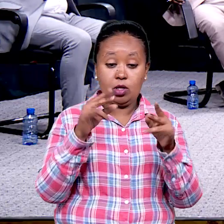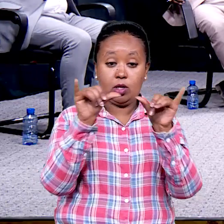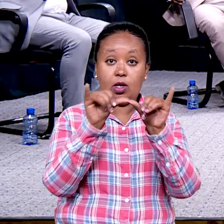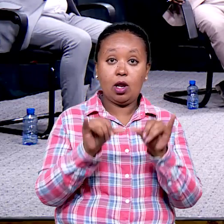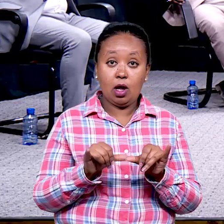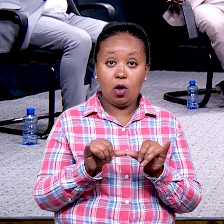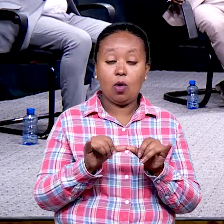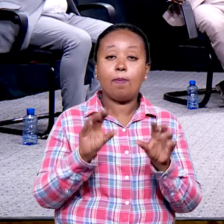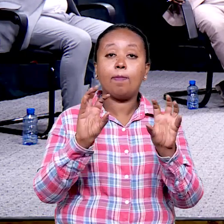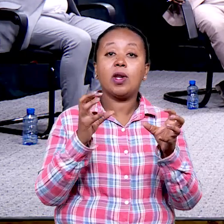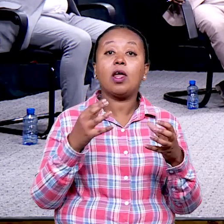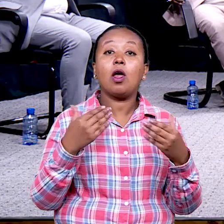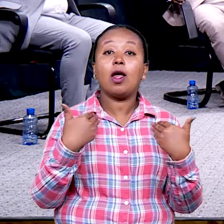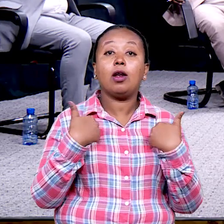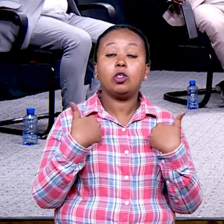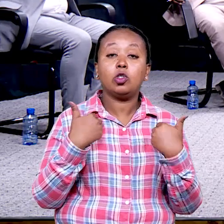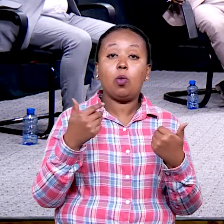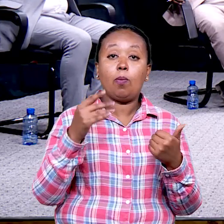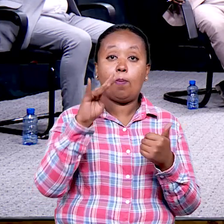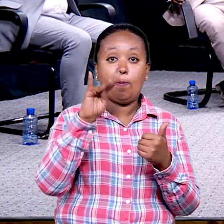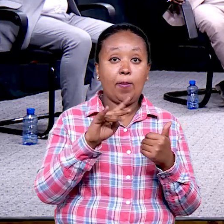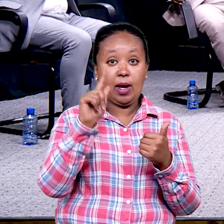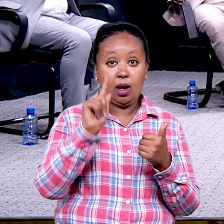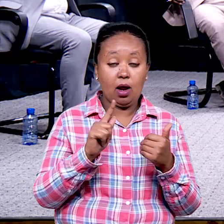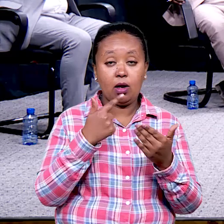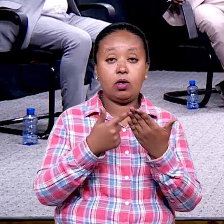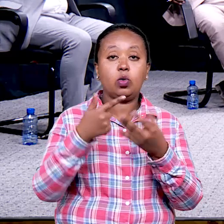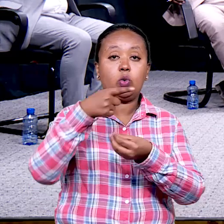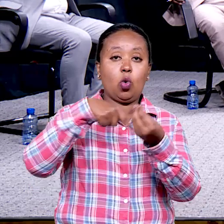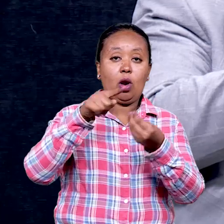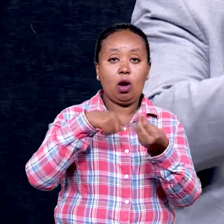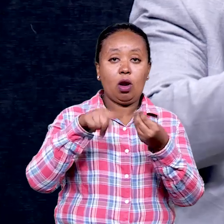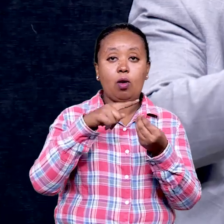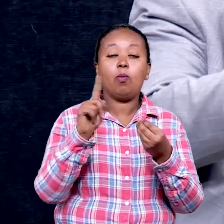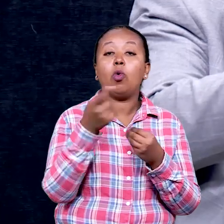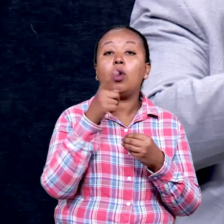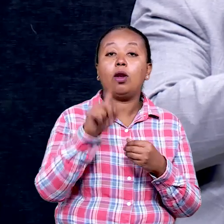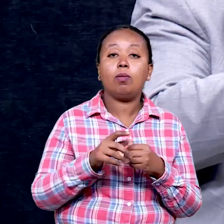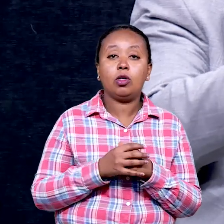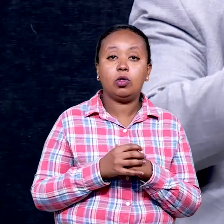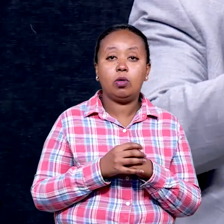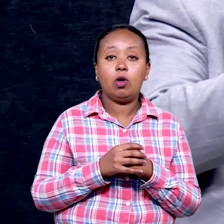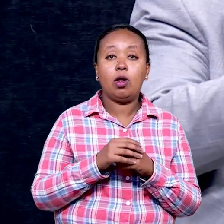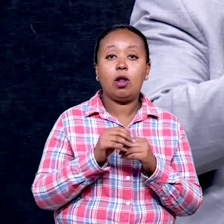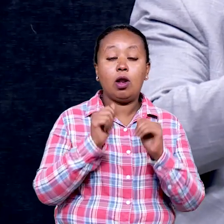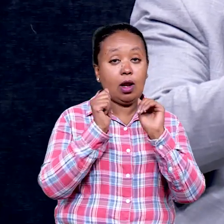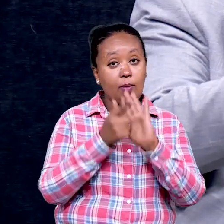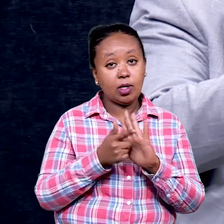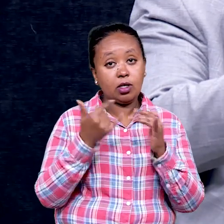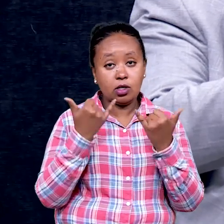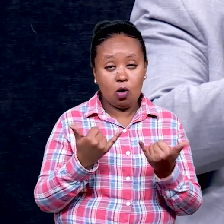ሚዲያዎች የሚኖራቸው ሚና እነዚህ ዙሪያ ላይ ያጠነጠኑ ነው መሆን ያለባቸው። ለምሳሌ እስከዛሬ